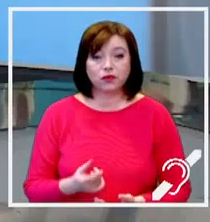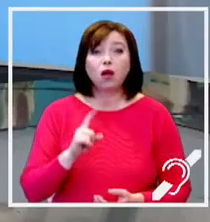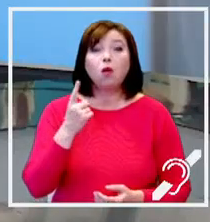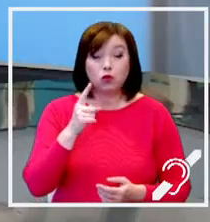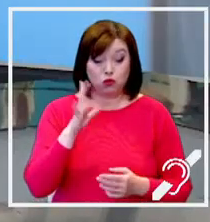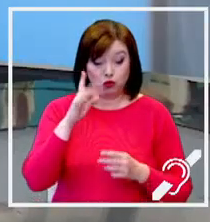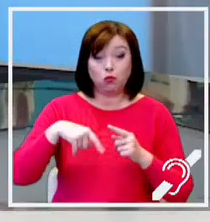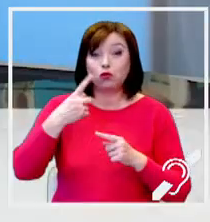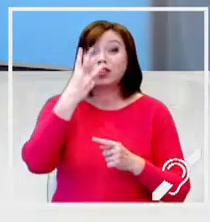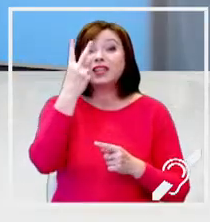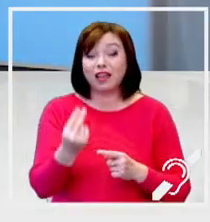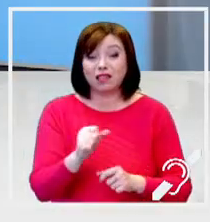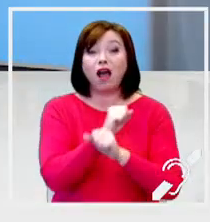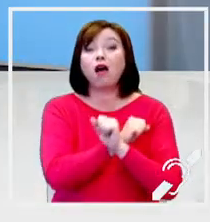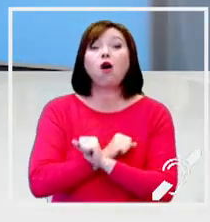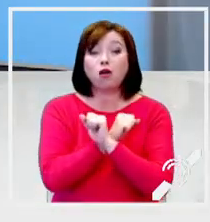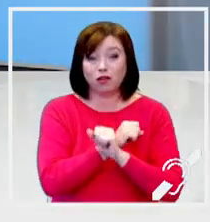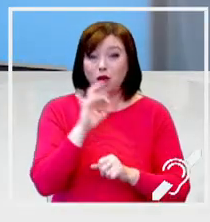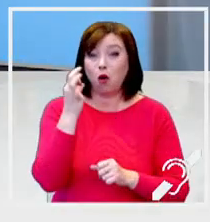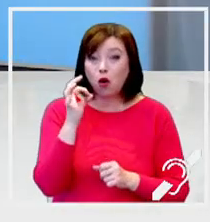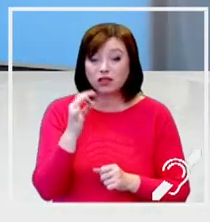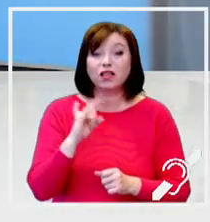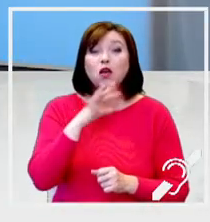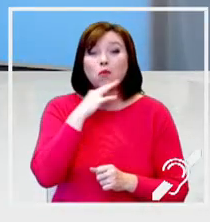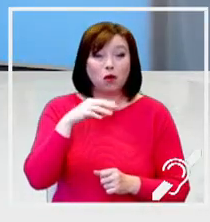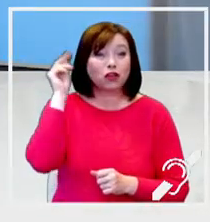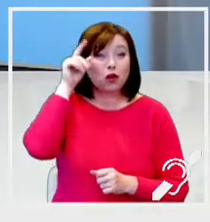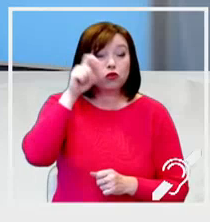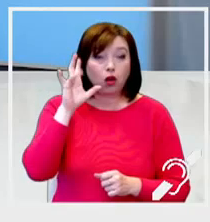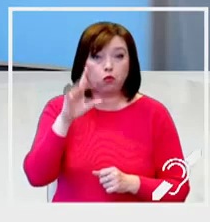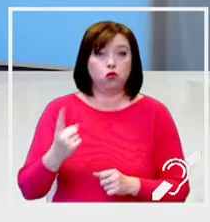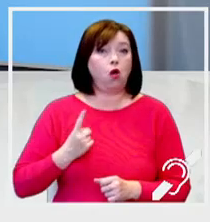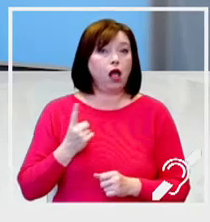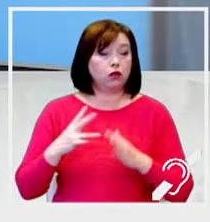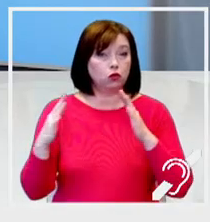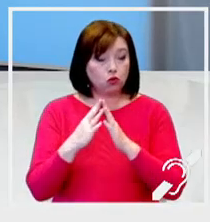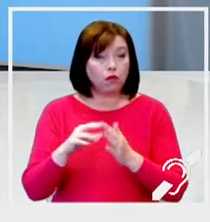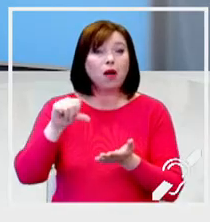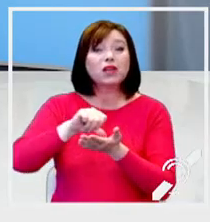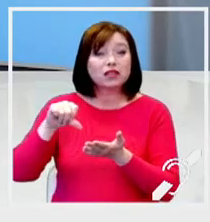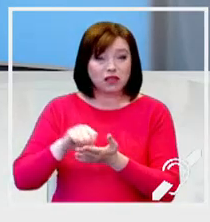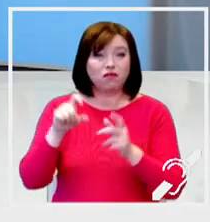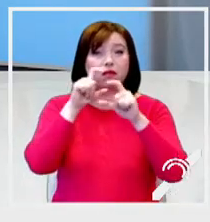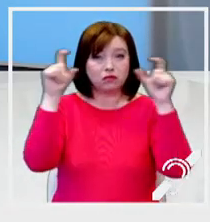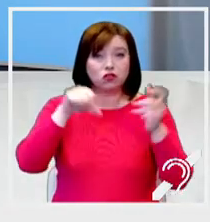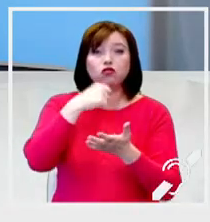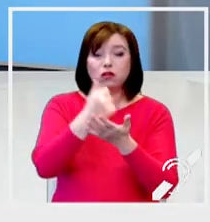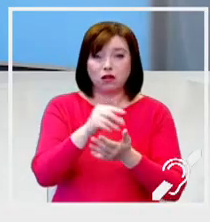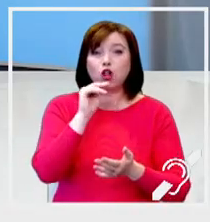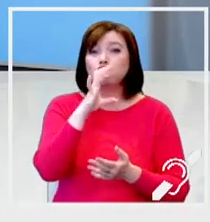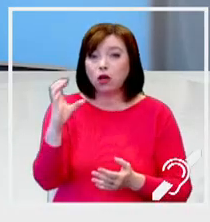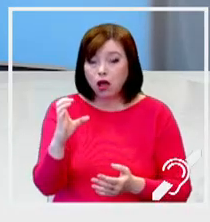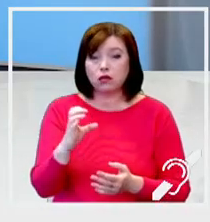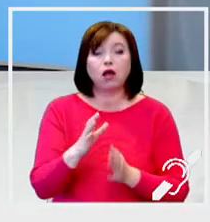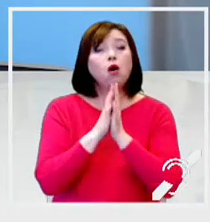Pentru că urmează 3 zile ale vacanței de toamnă și mulți elevi vor rămâne singuri acasă, reprezentanții Inspectoratului General pentru Situații